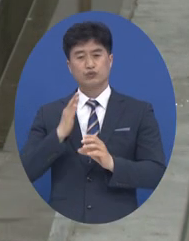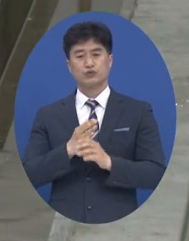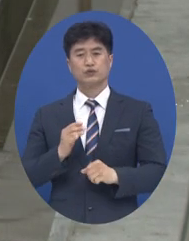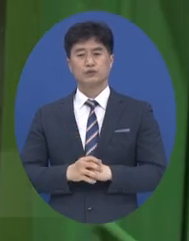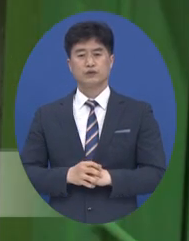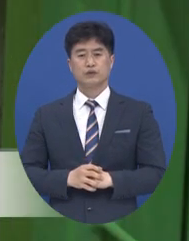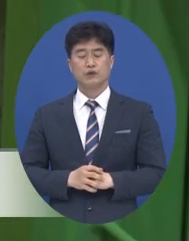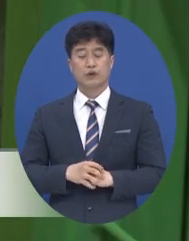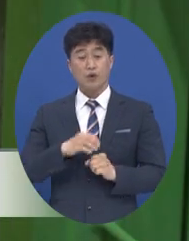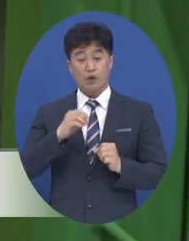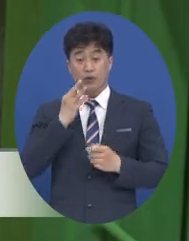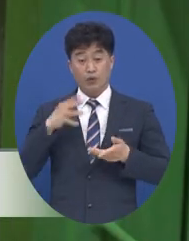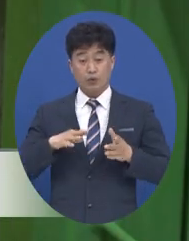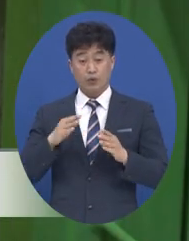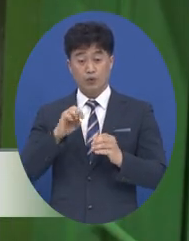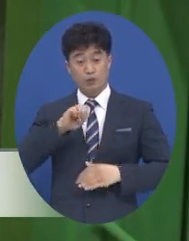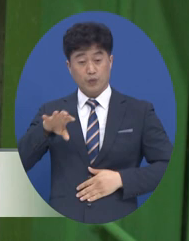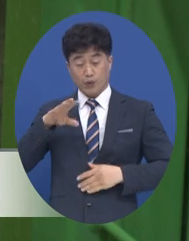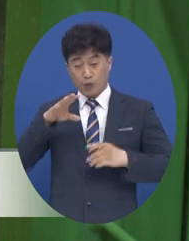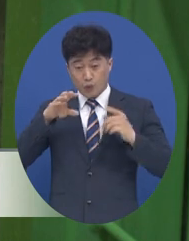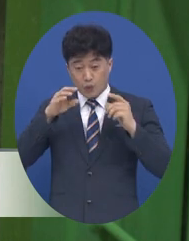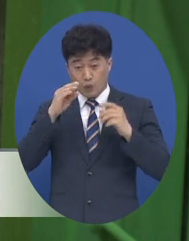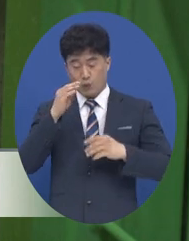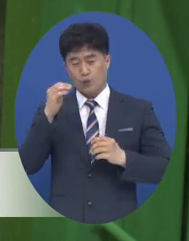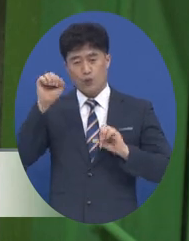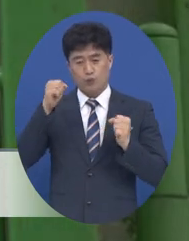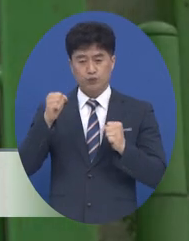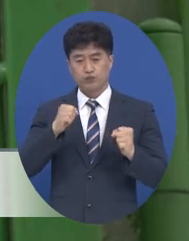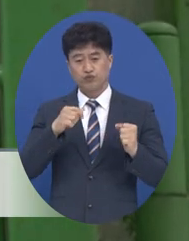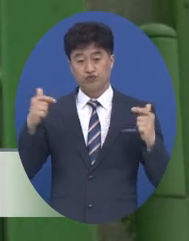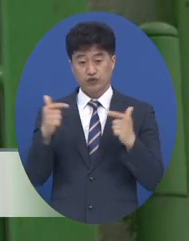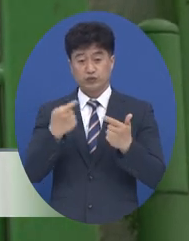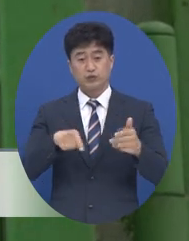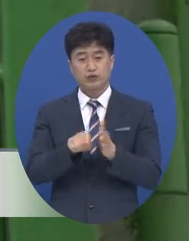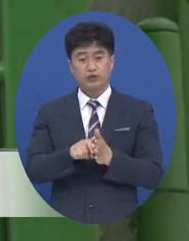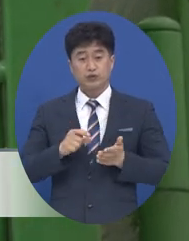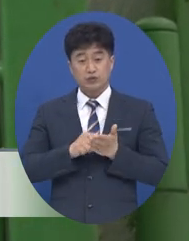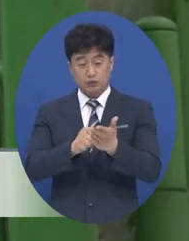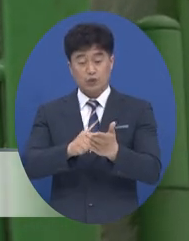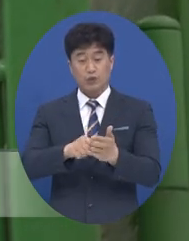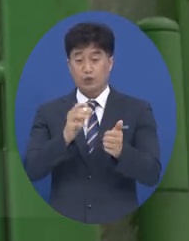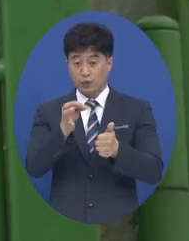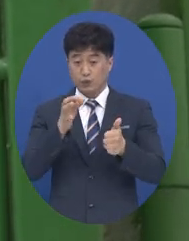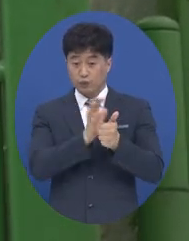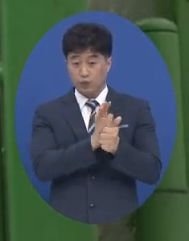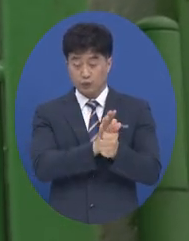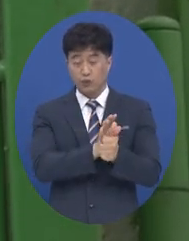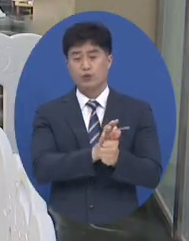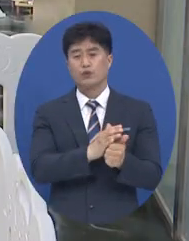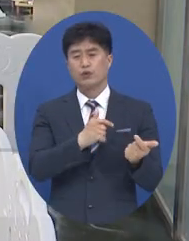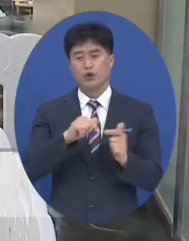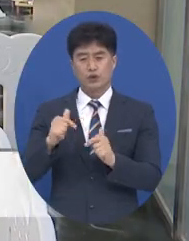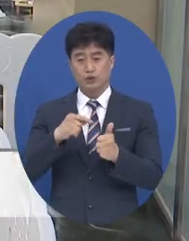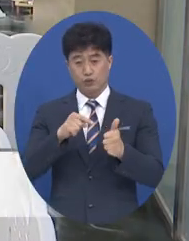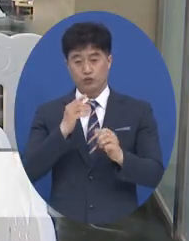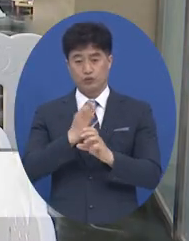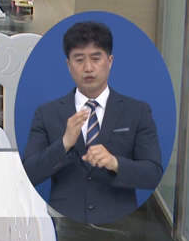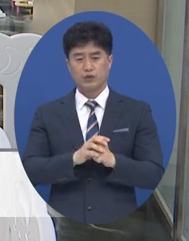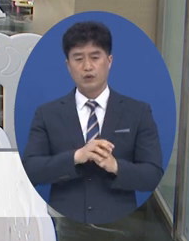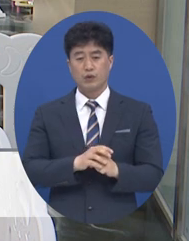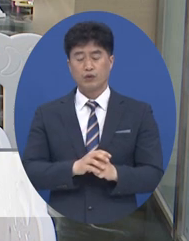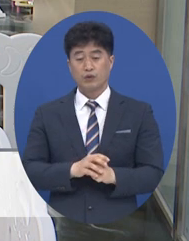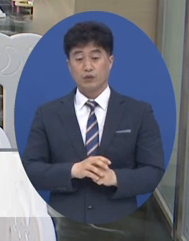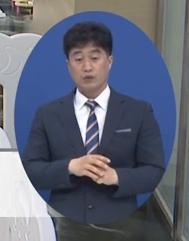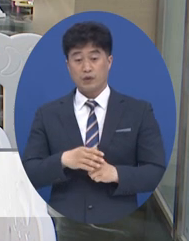새 경우들은 유기동물을 줄이기위해 동물등록제 비용 지원과 의식 향상 교육을 생각하고 있습니다 또 유지 동물의